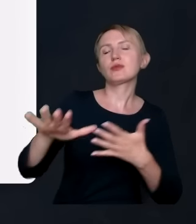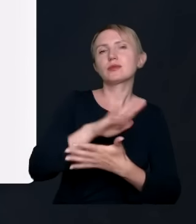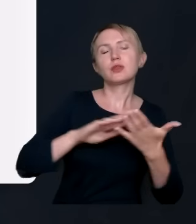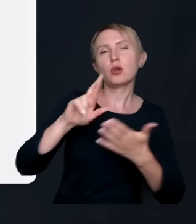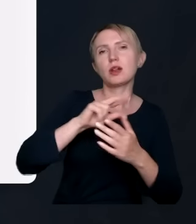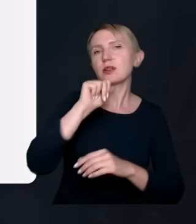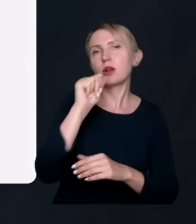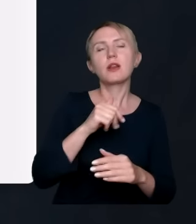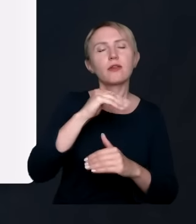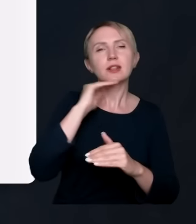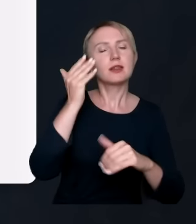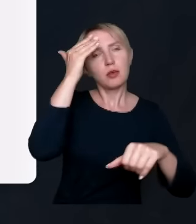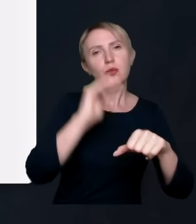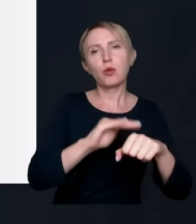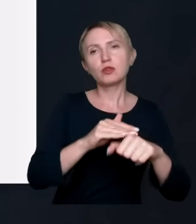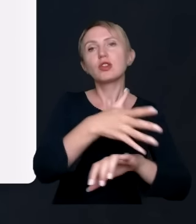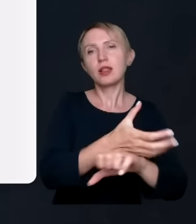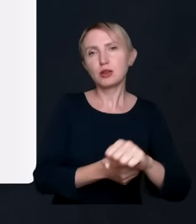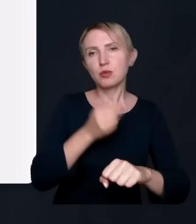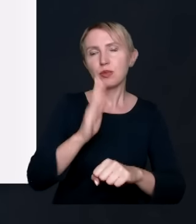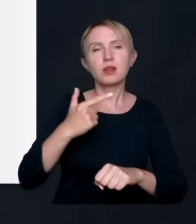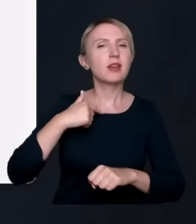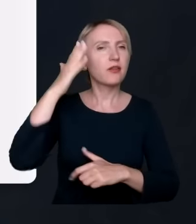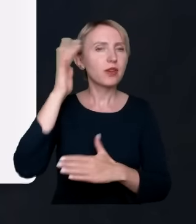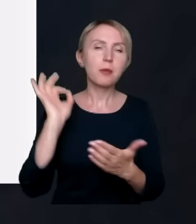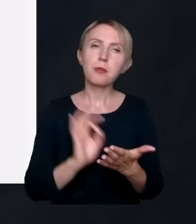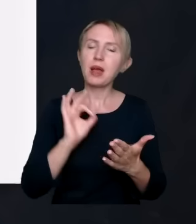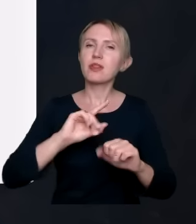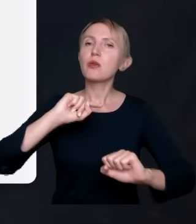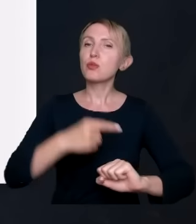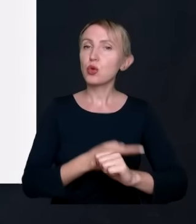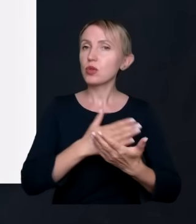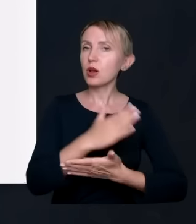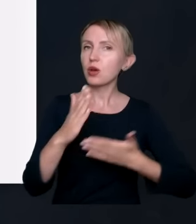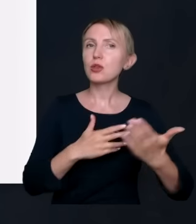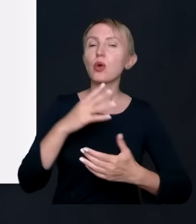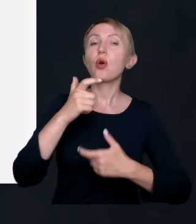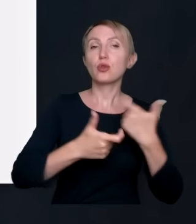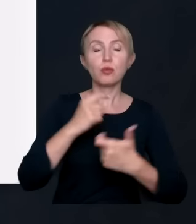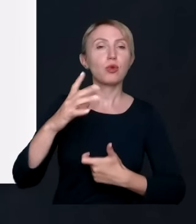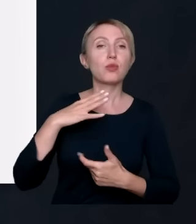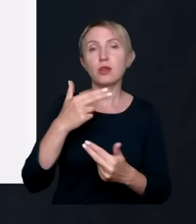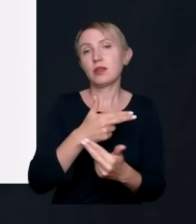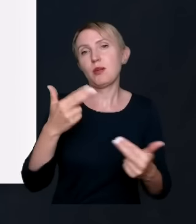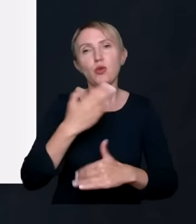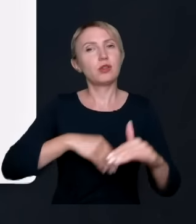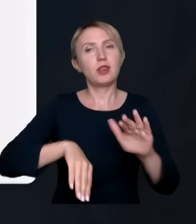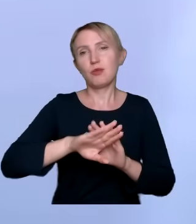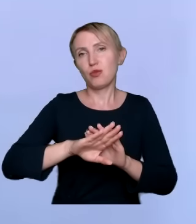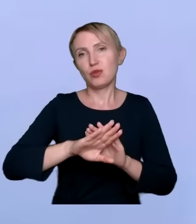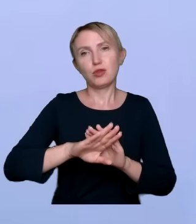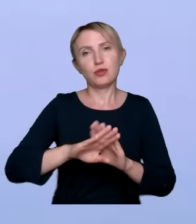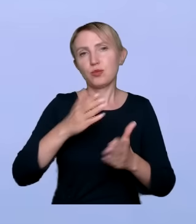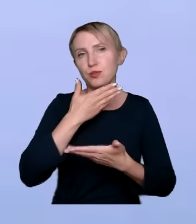wystarczy powiadomić ten organ o zatrzymaniu. Jestem przekonany, że prokuratura krajowa to zrobiła, więc temat immunitetu nie